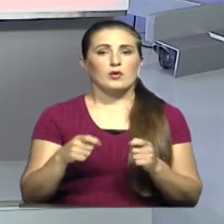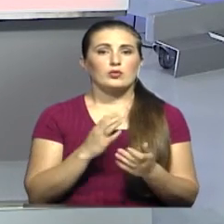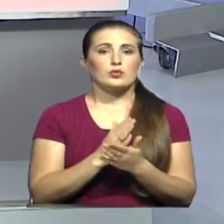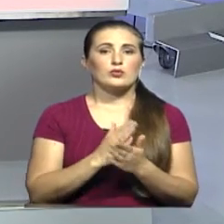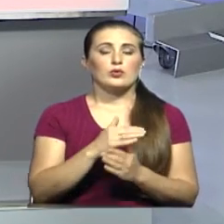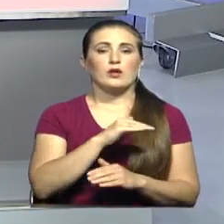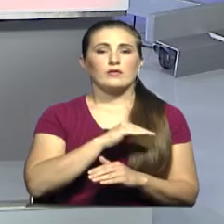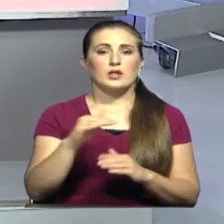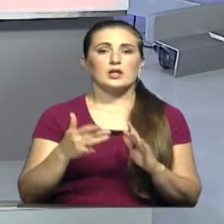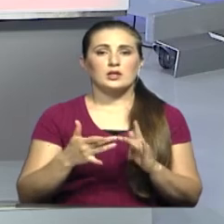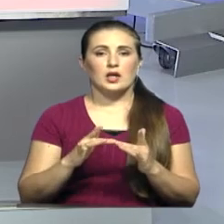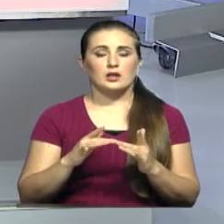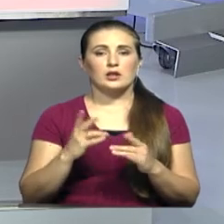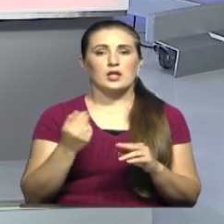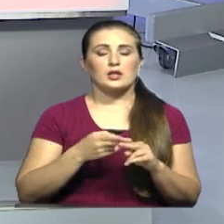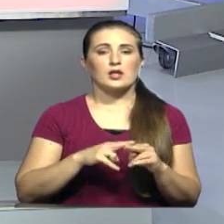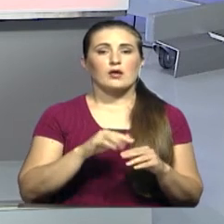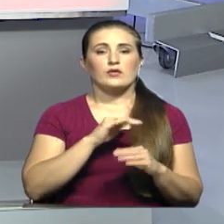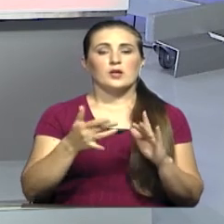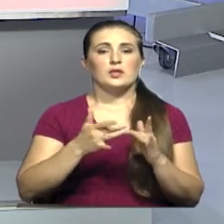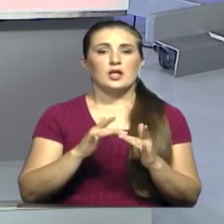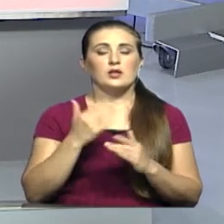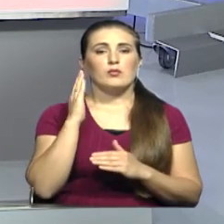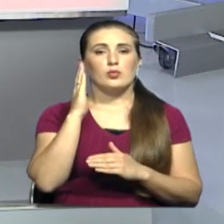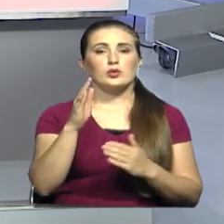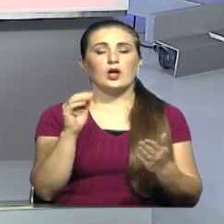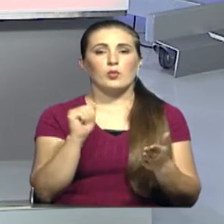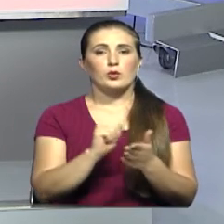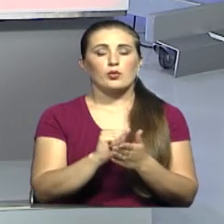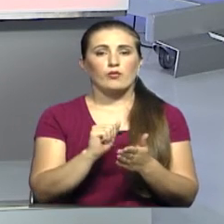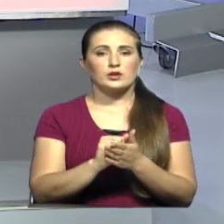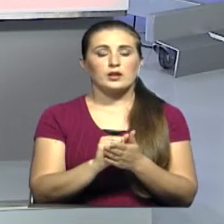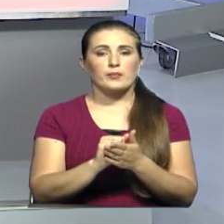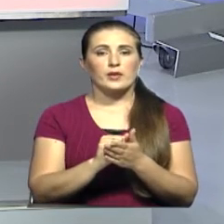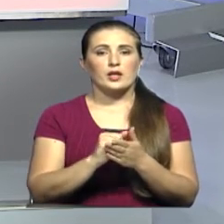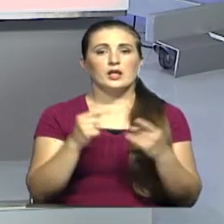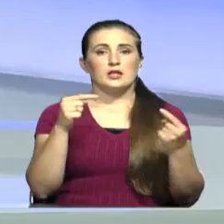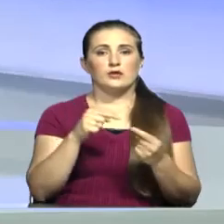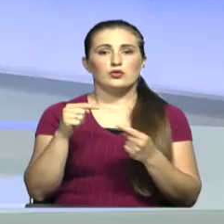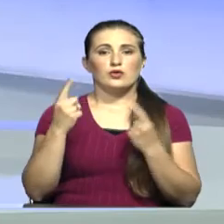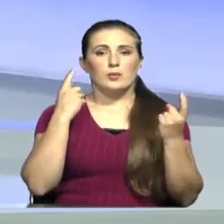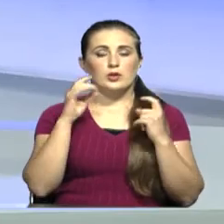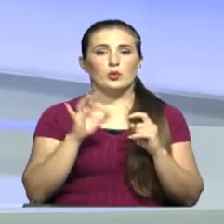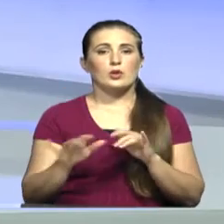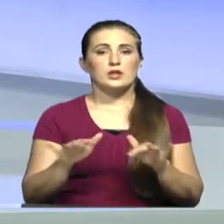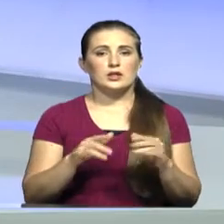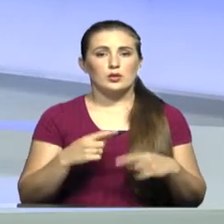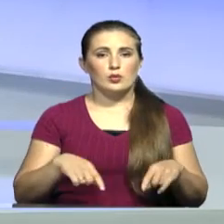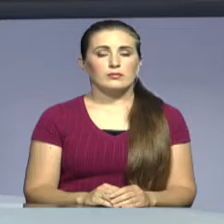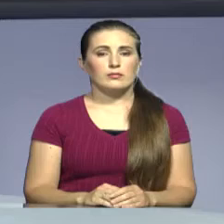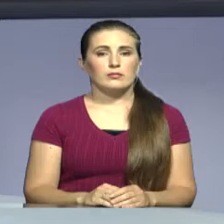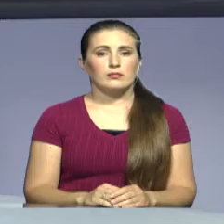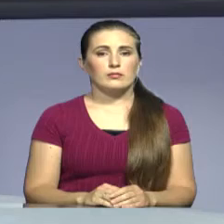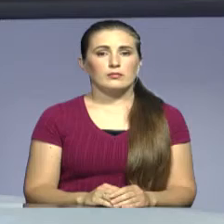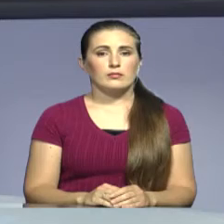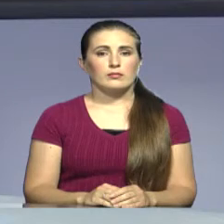существует официальный сайт. На данном официальном сайте будет опубликована соответствующая информация о деятельности органа, о порядке